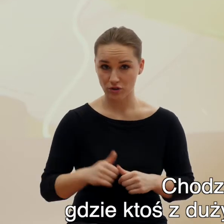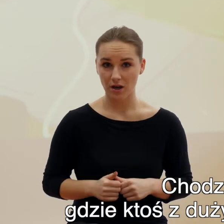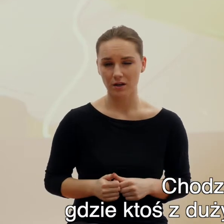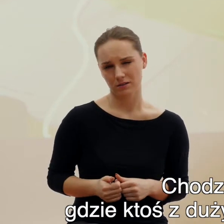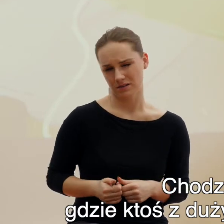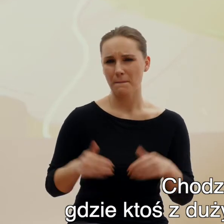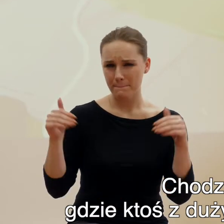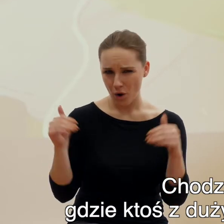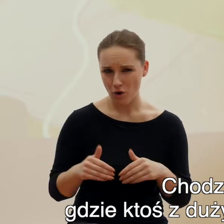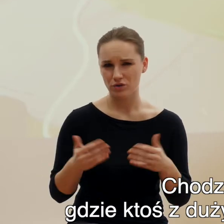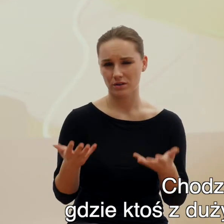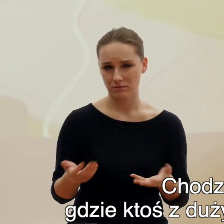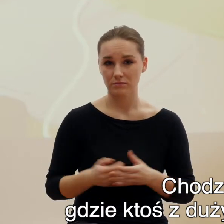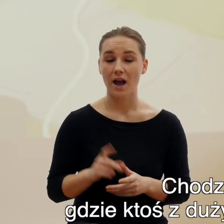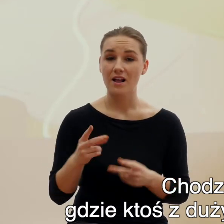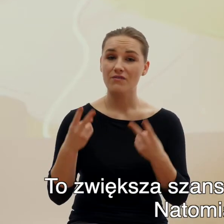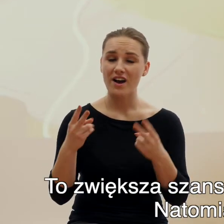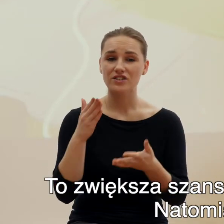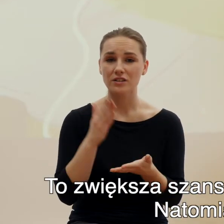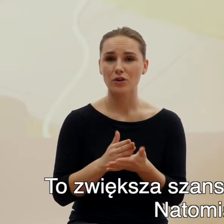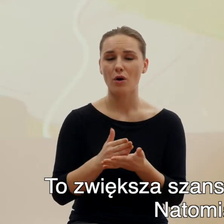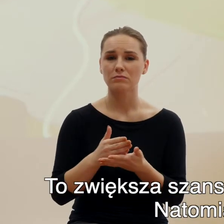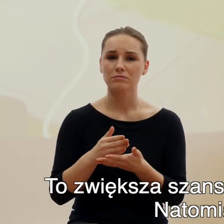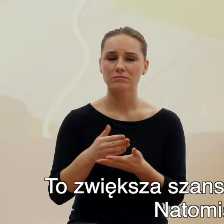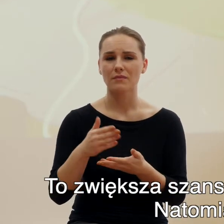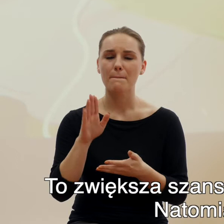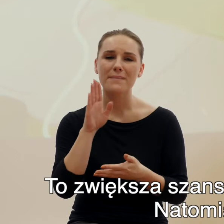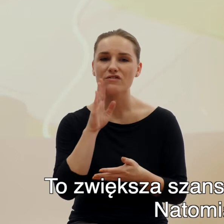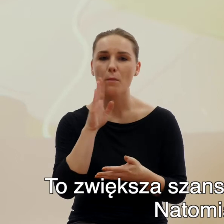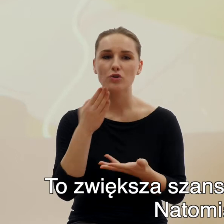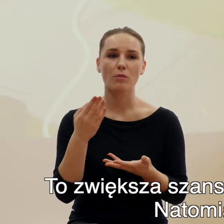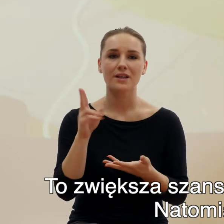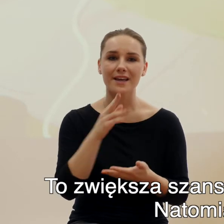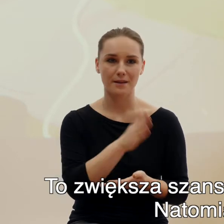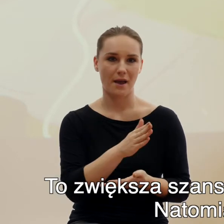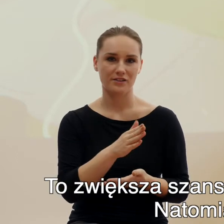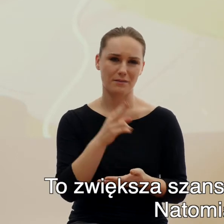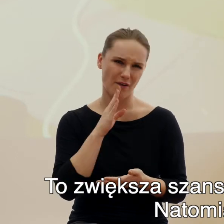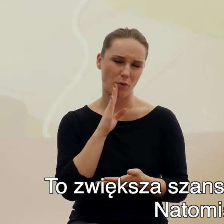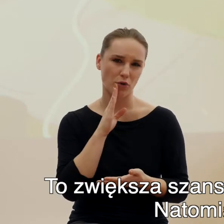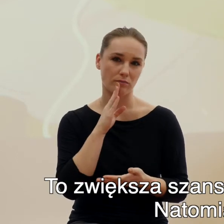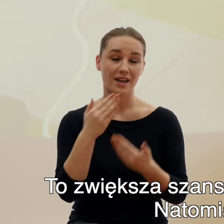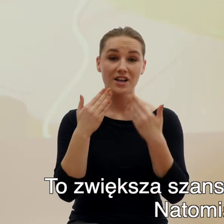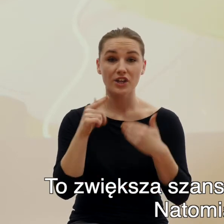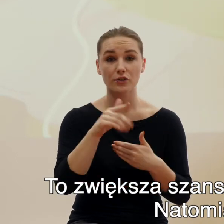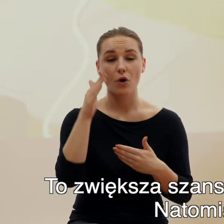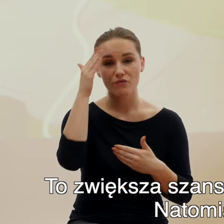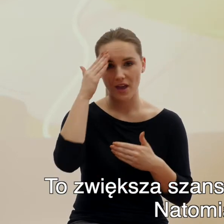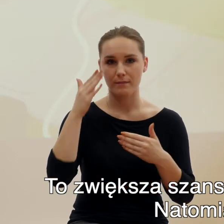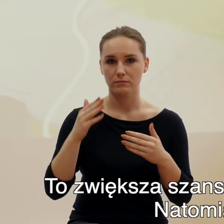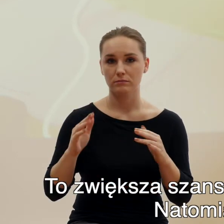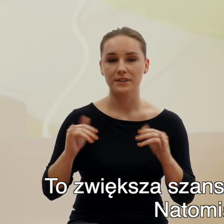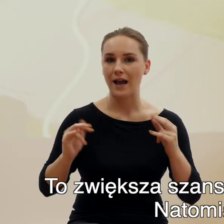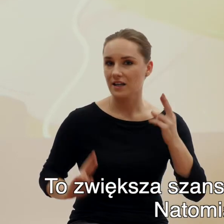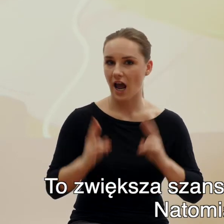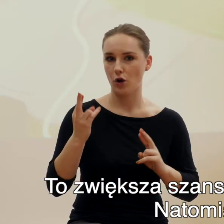z dużym prawdopodobieństwem będzie przebywał. To zwiększa szansę na sprawną reakcję na potrzebę danej osoby.